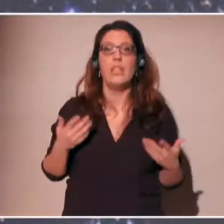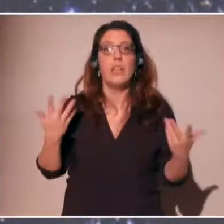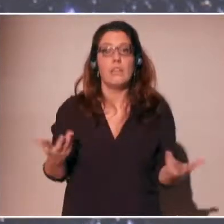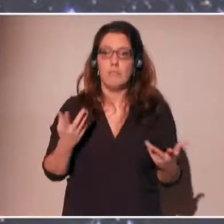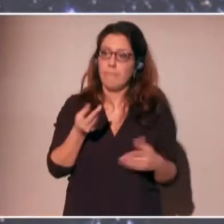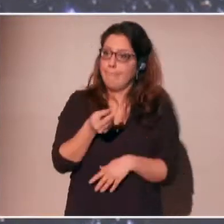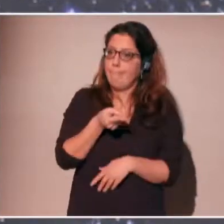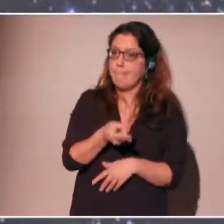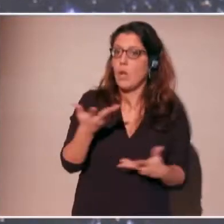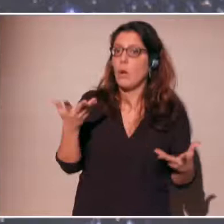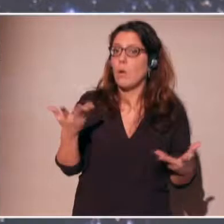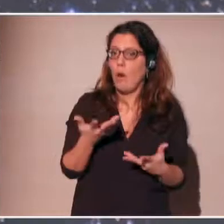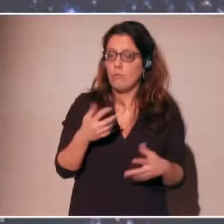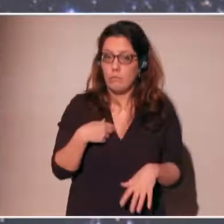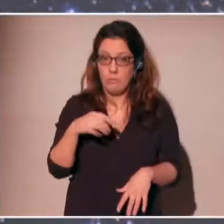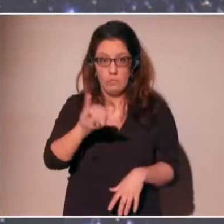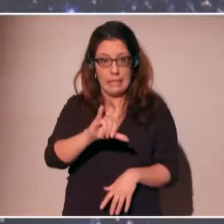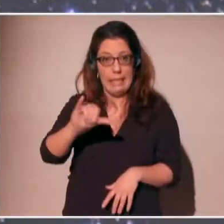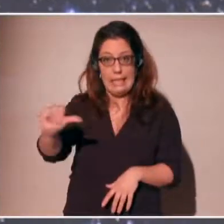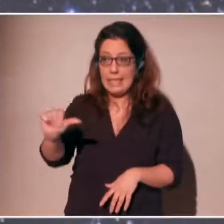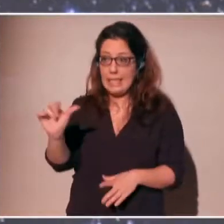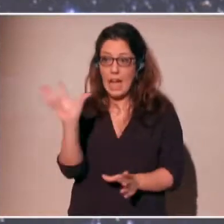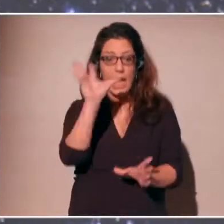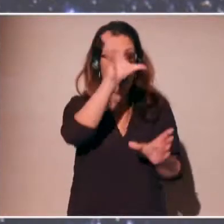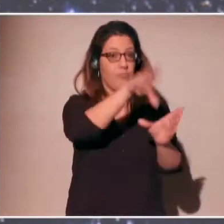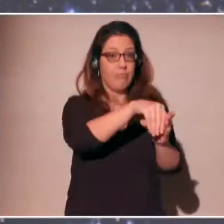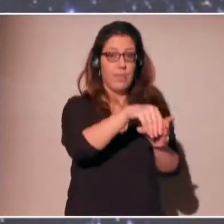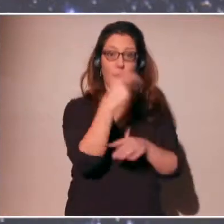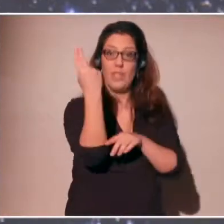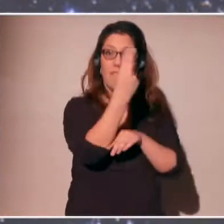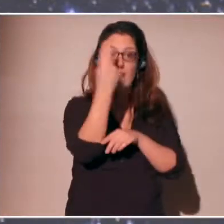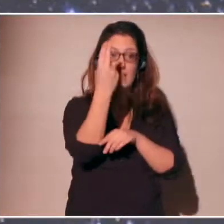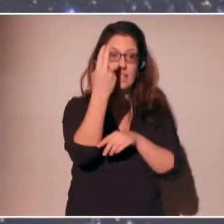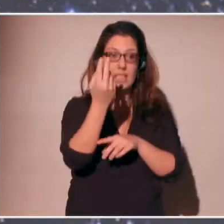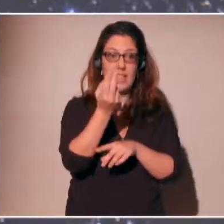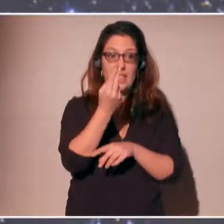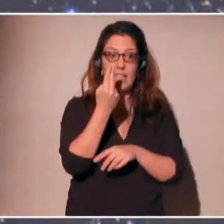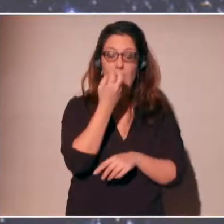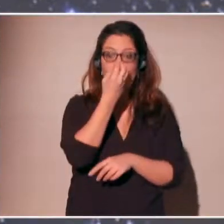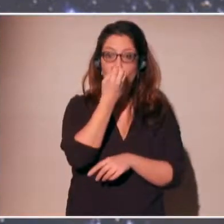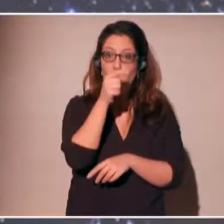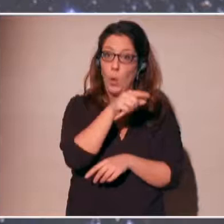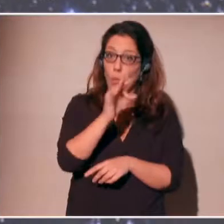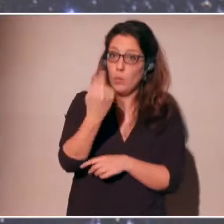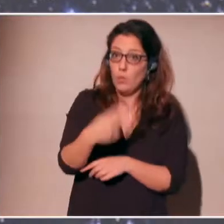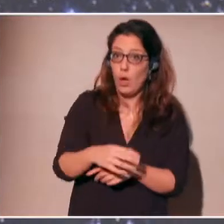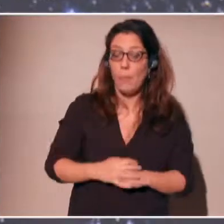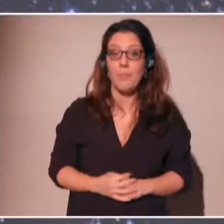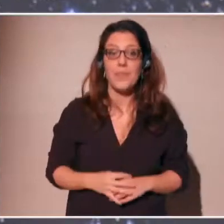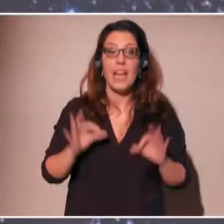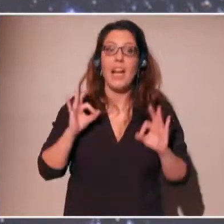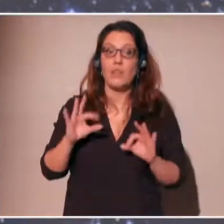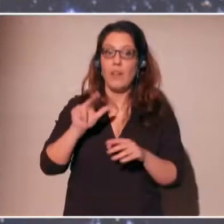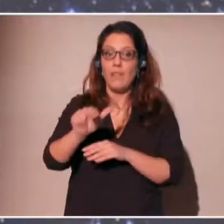Est-ce qu'une IA peut entrer à l'Université de Tokyo ?» Et ce sont les résultats de vos travaux que vous allez nous présenter dès à